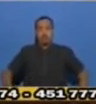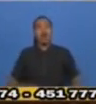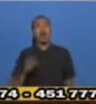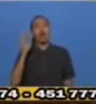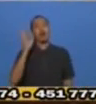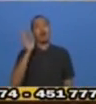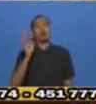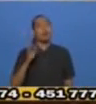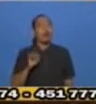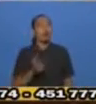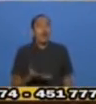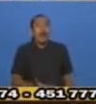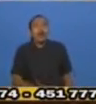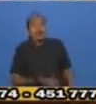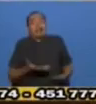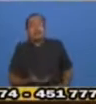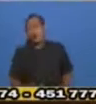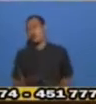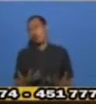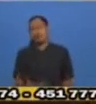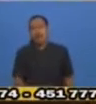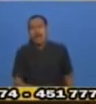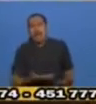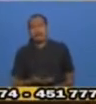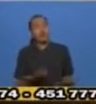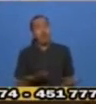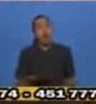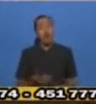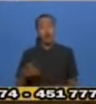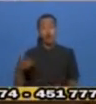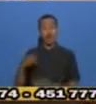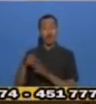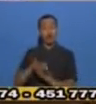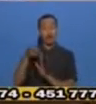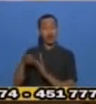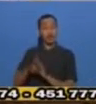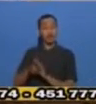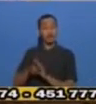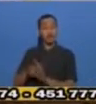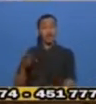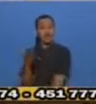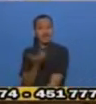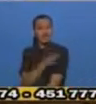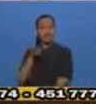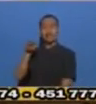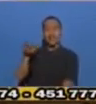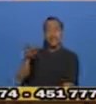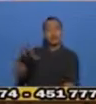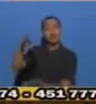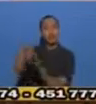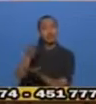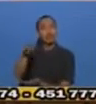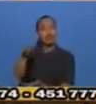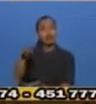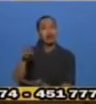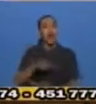orang tua gimana saya mau bawa anak saya seperti ini sampai ke tempat vaksin itu. Itu satu, itu baru yang fisik, belum